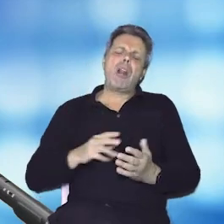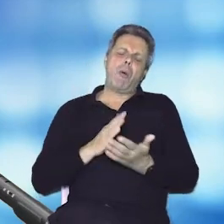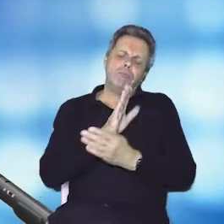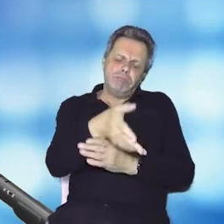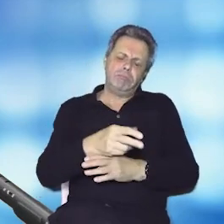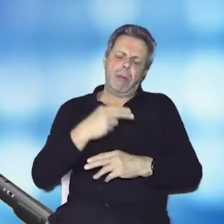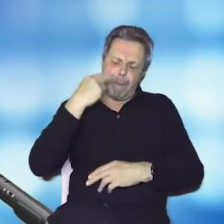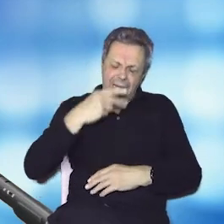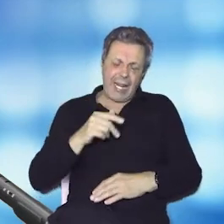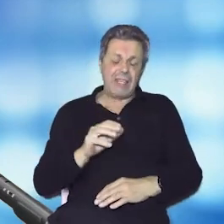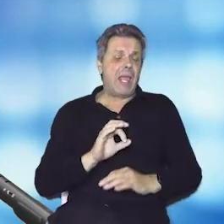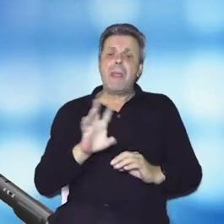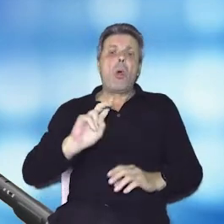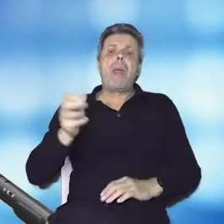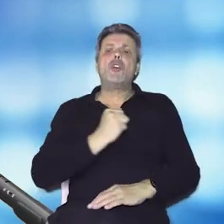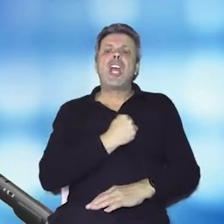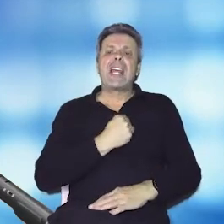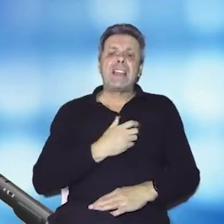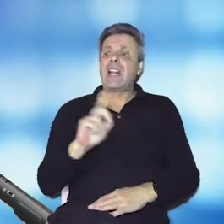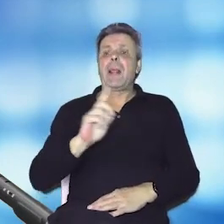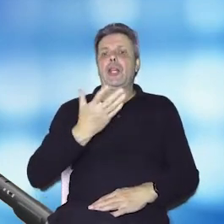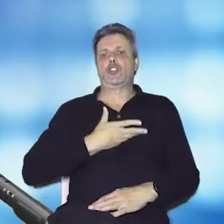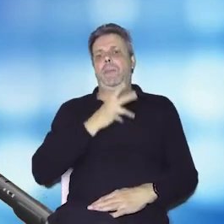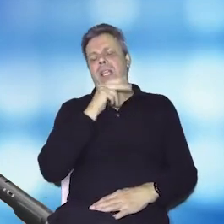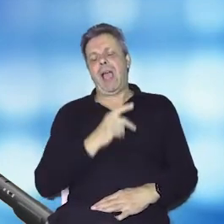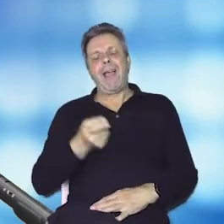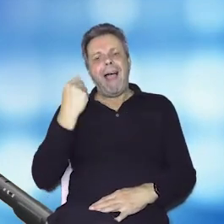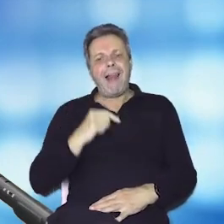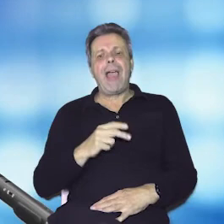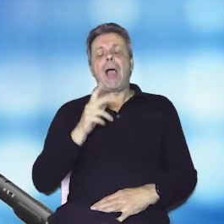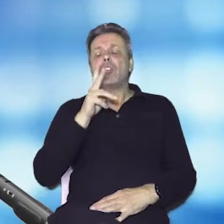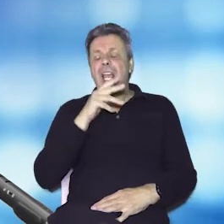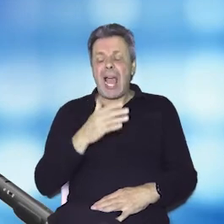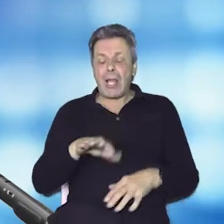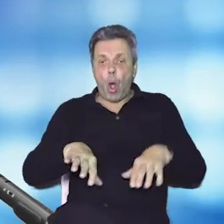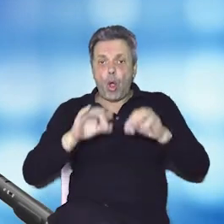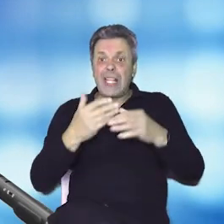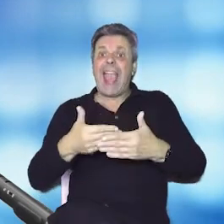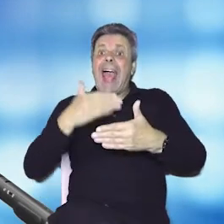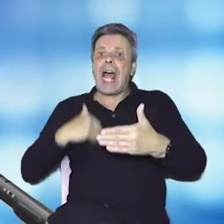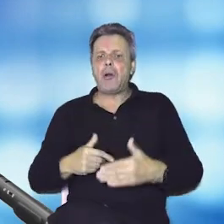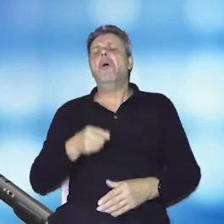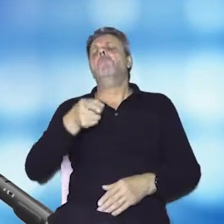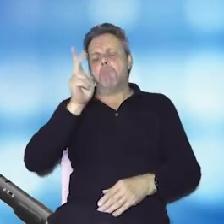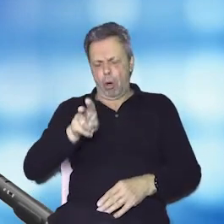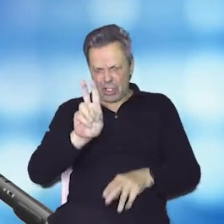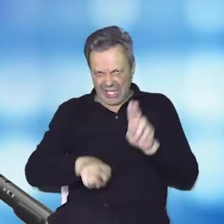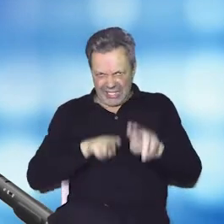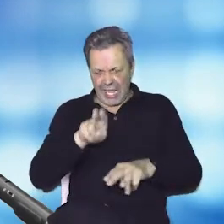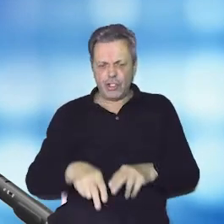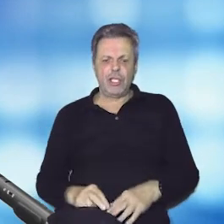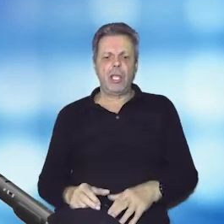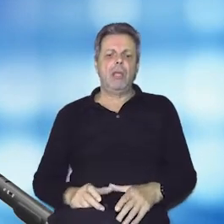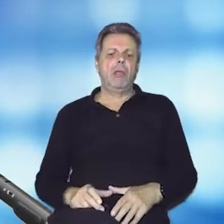i tada niko ne može garantirati da nećeš dobiti rak. Ali ako se rak otkrije u ranoj fazi, on je izliječiv gotovo